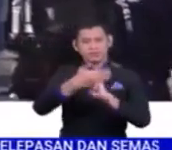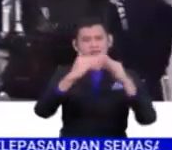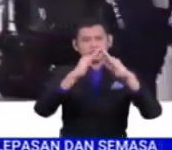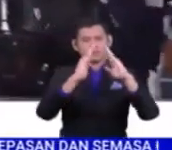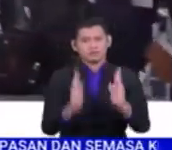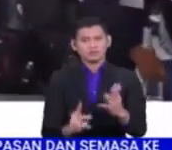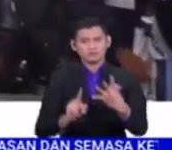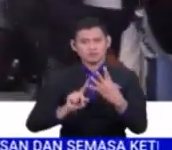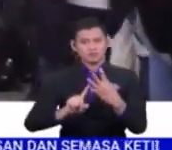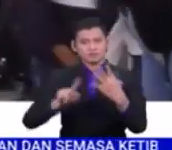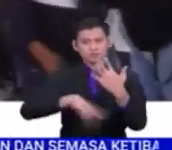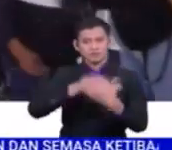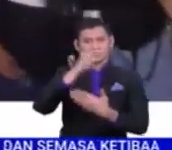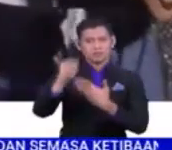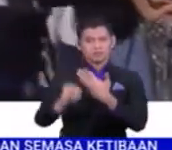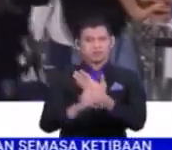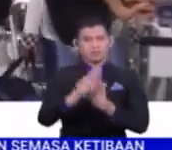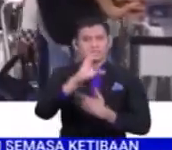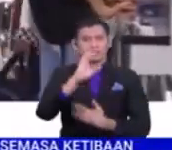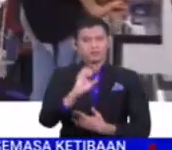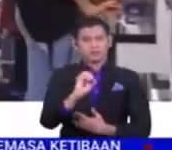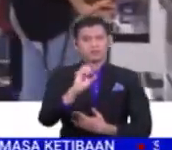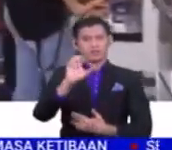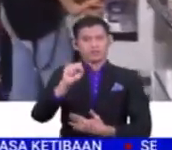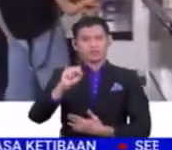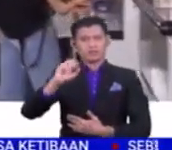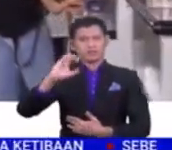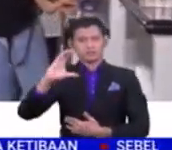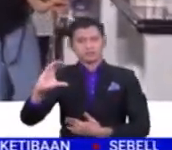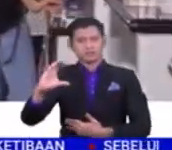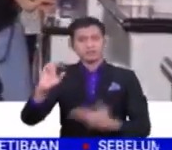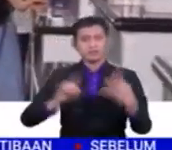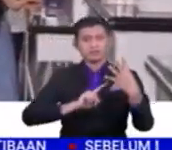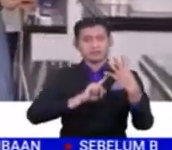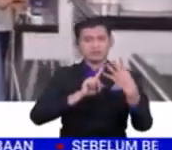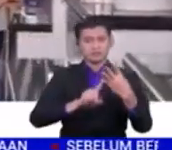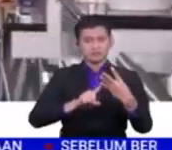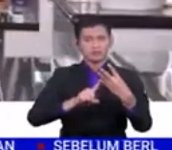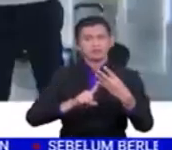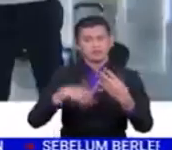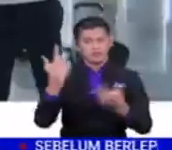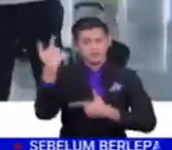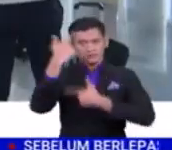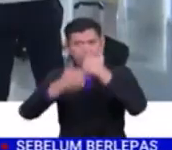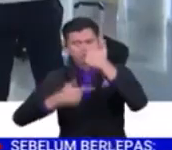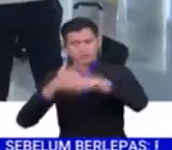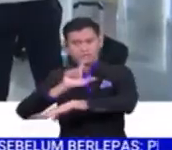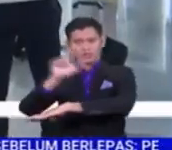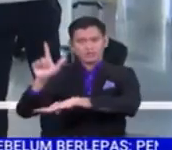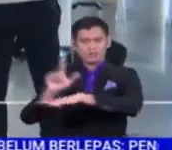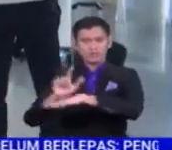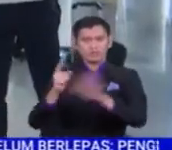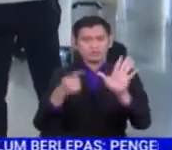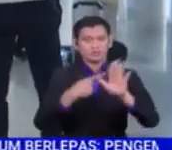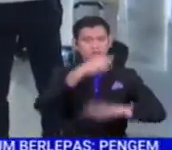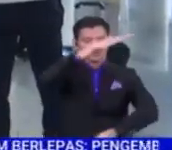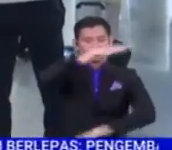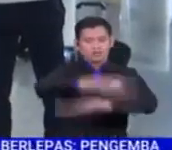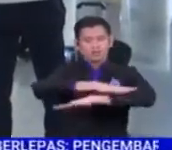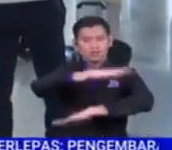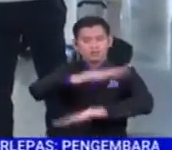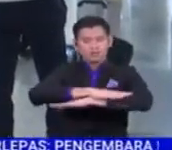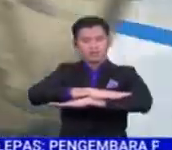pengembara melalui program OSC, gelembung pelancongan terbangsa Langkawi, kaunter ujian pengesanan